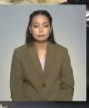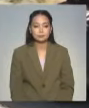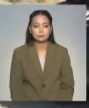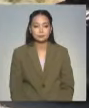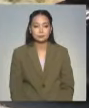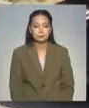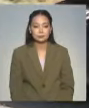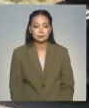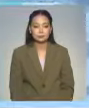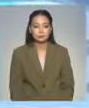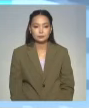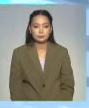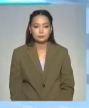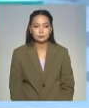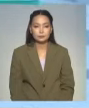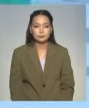Жамбыл облысы.